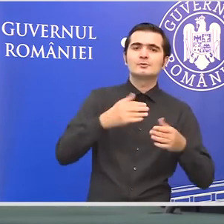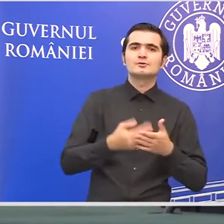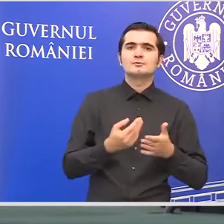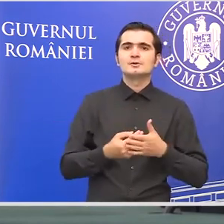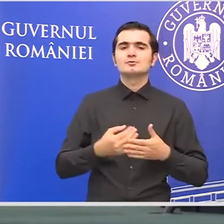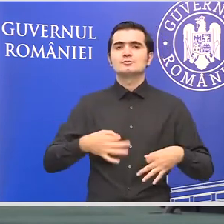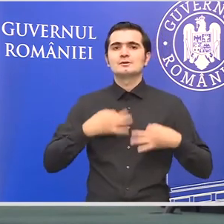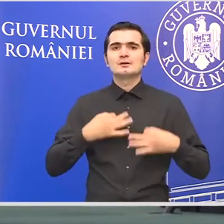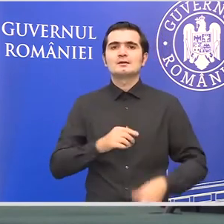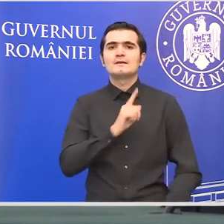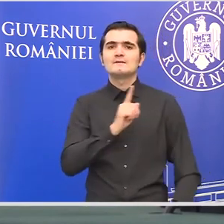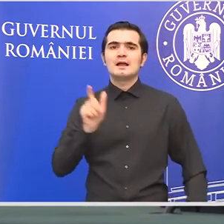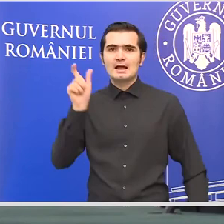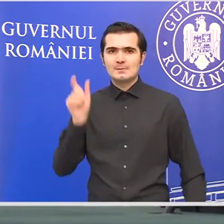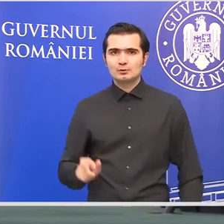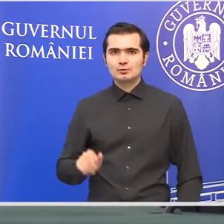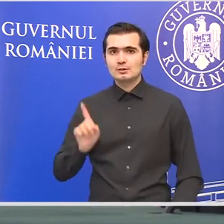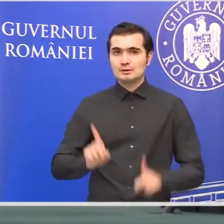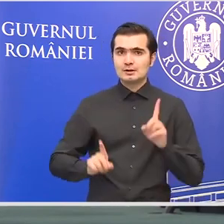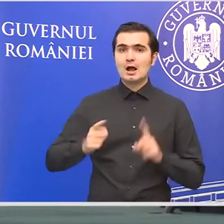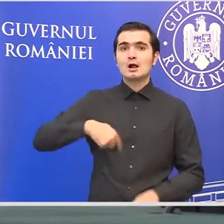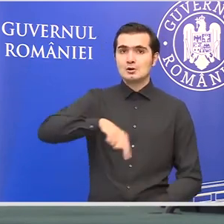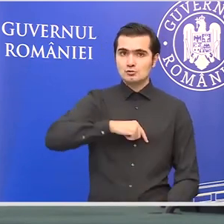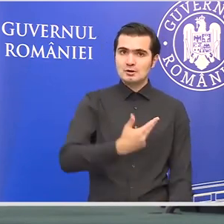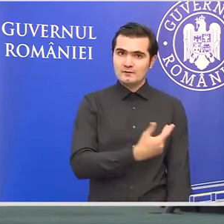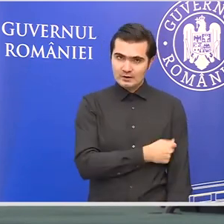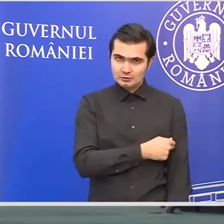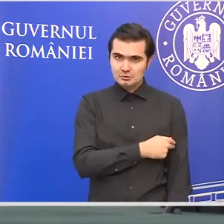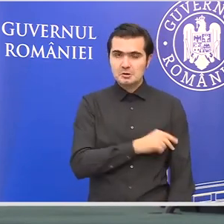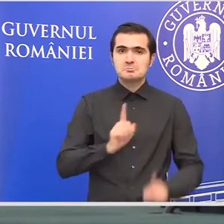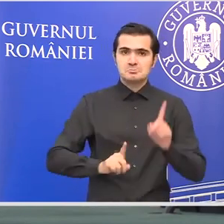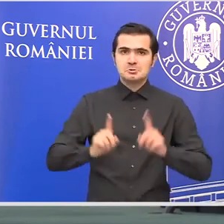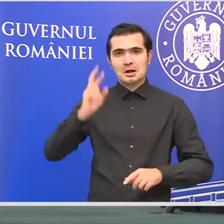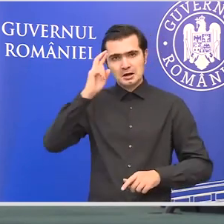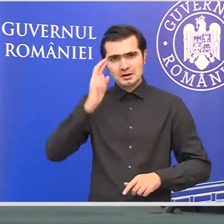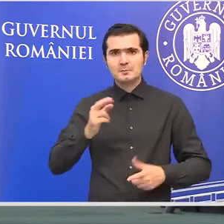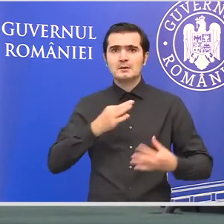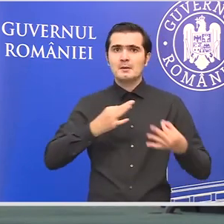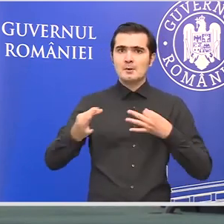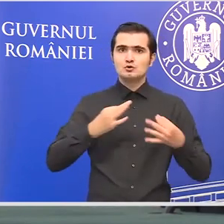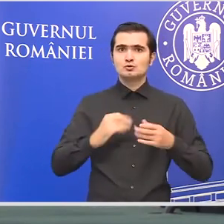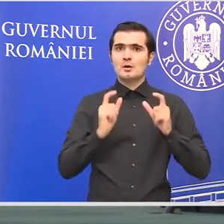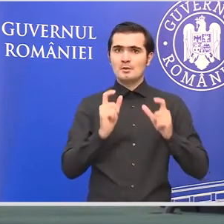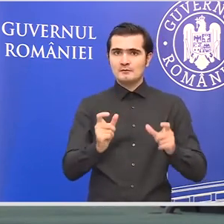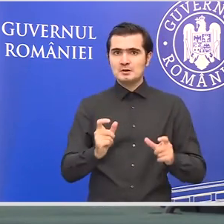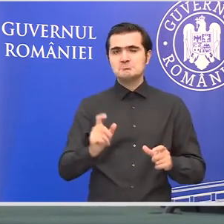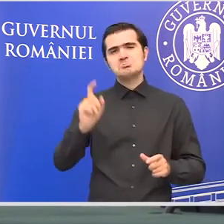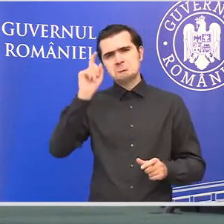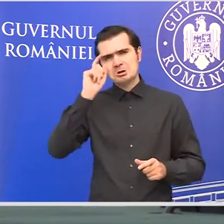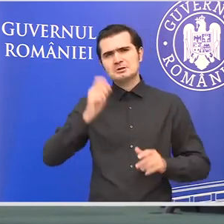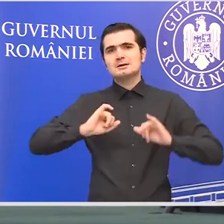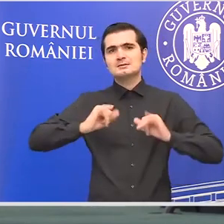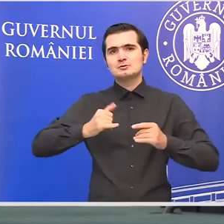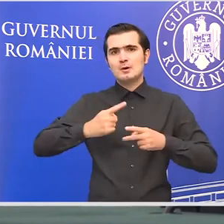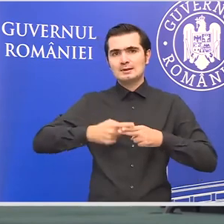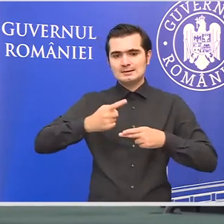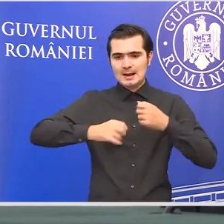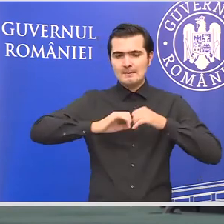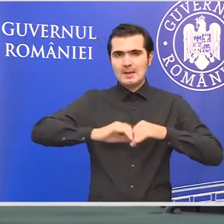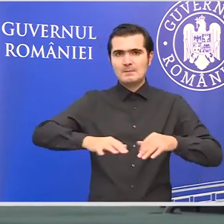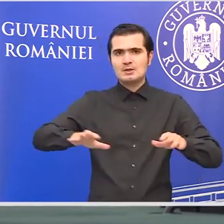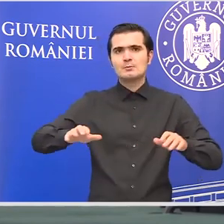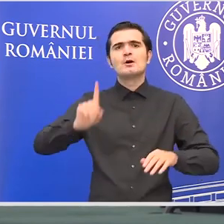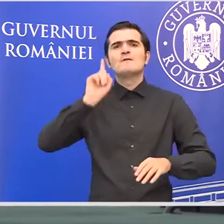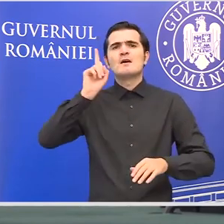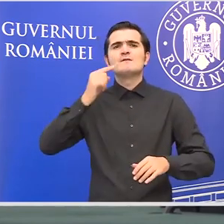persoane. Dacă alegem să ne vaccinăm și să respectăm măsurile de prevenție pe cât posibil, cred că situația epidemiologică va fi una pe care o